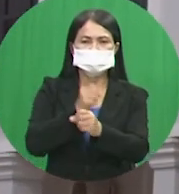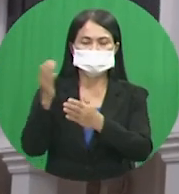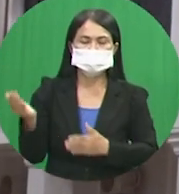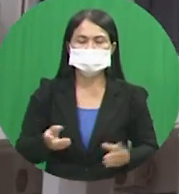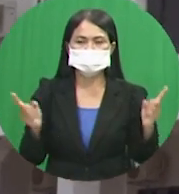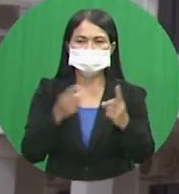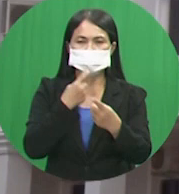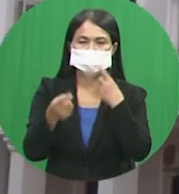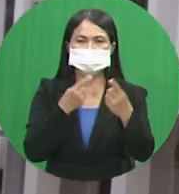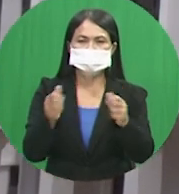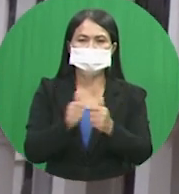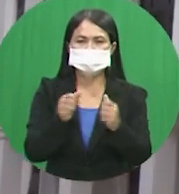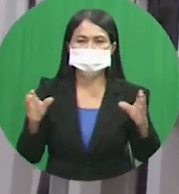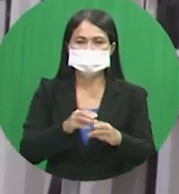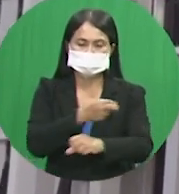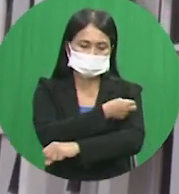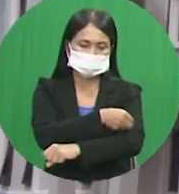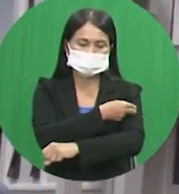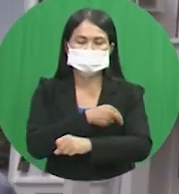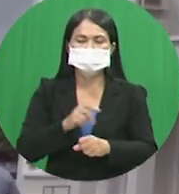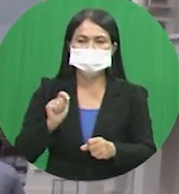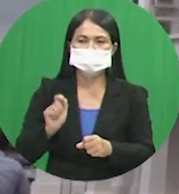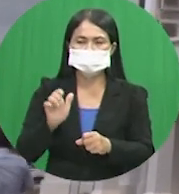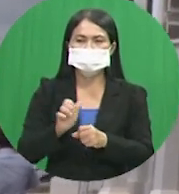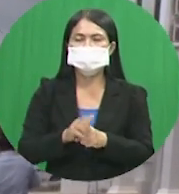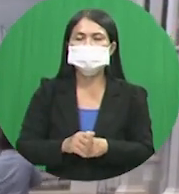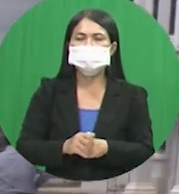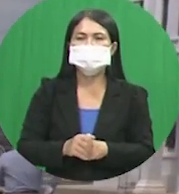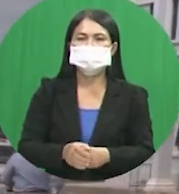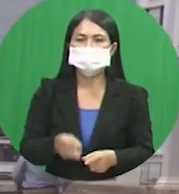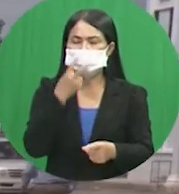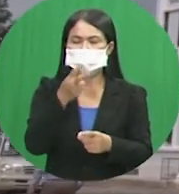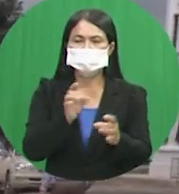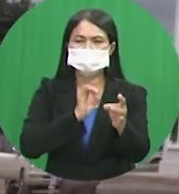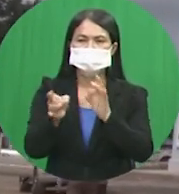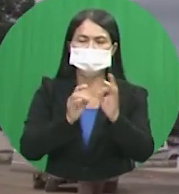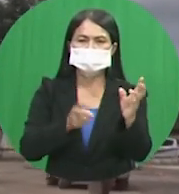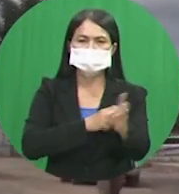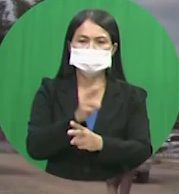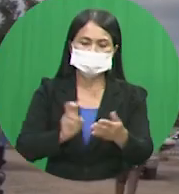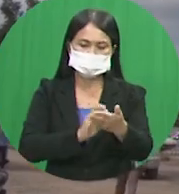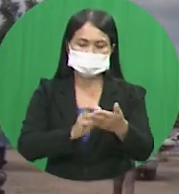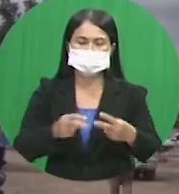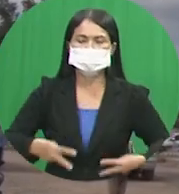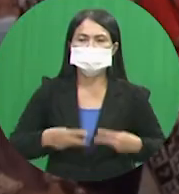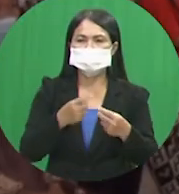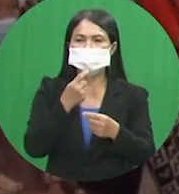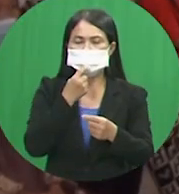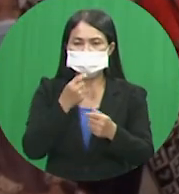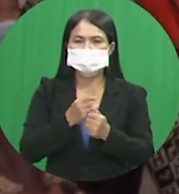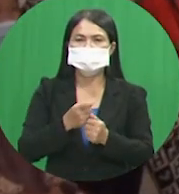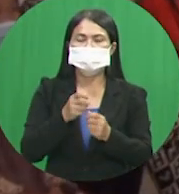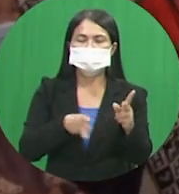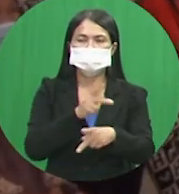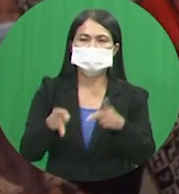ញជួបសំណេះសំណាលជាមួយក្រុមគ្រូពេទ្យរំចង់ដែលបានមកពិនិត្យពីគ្រោះនិងព្យាបាលសុខភាពមាត់ធ្មេញជូនដល់ប្រ